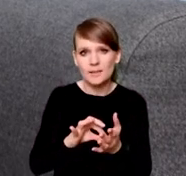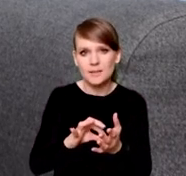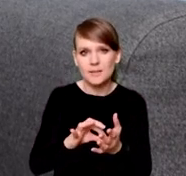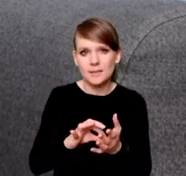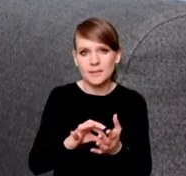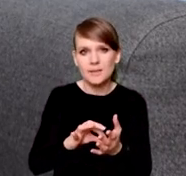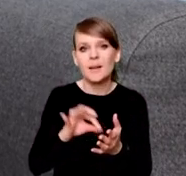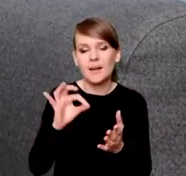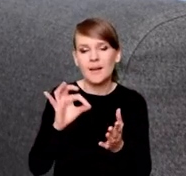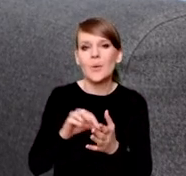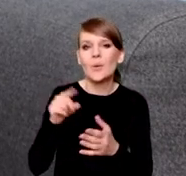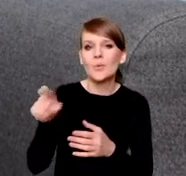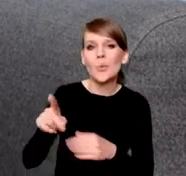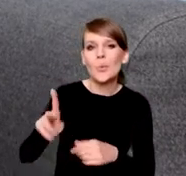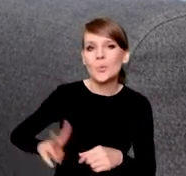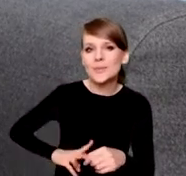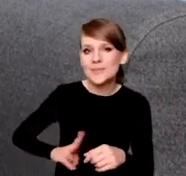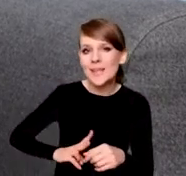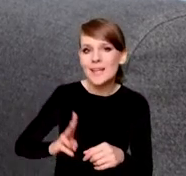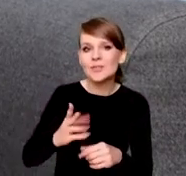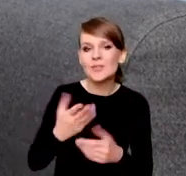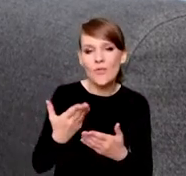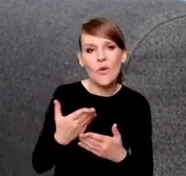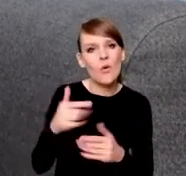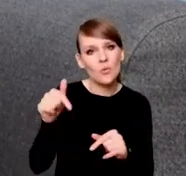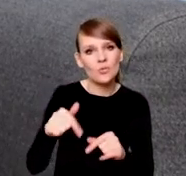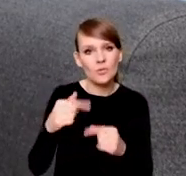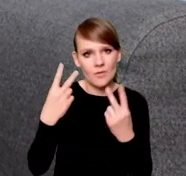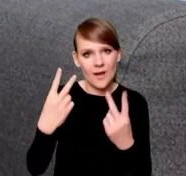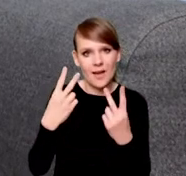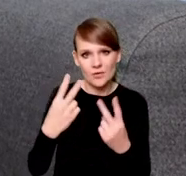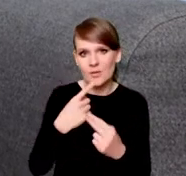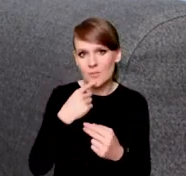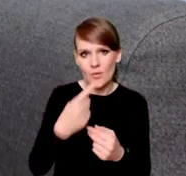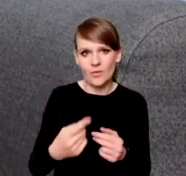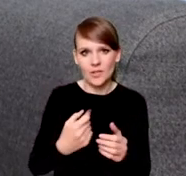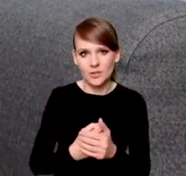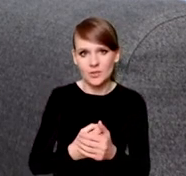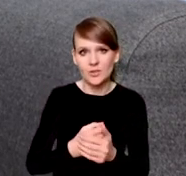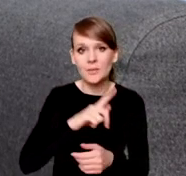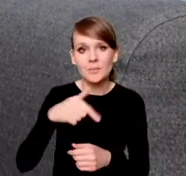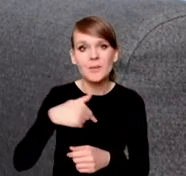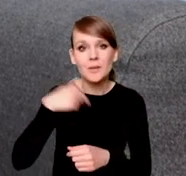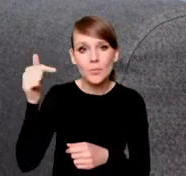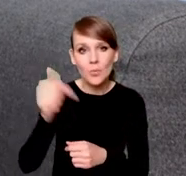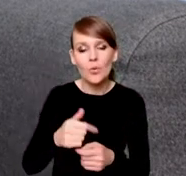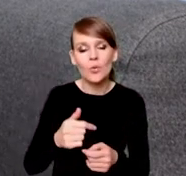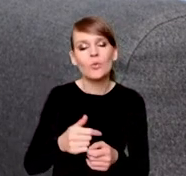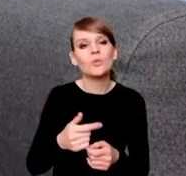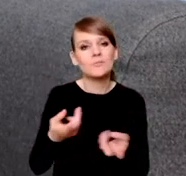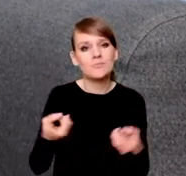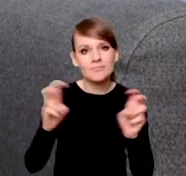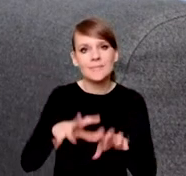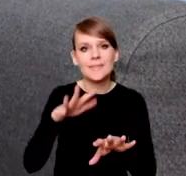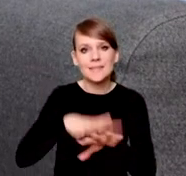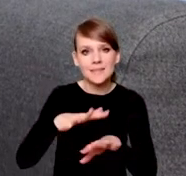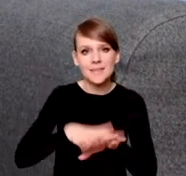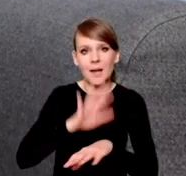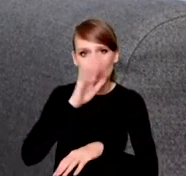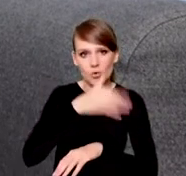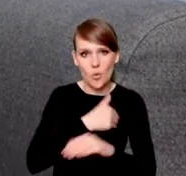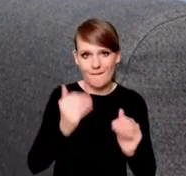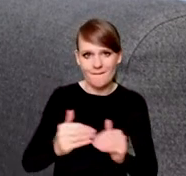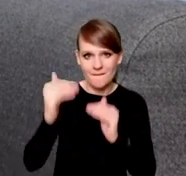tutaj rozmawiając z ministerstwem, o tym powinniśmy szczególnie podkreślać. My musimy budować system szkolnictwa wyższego,